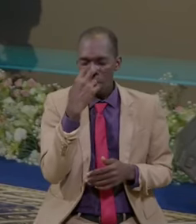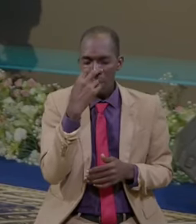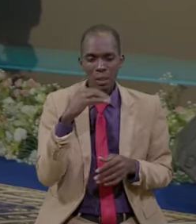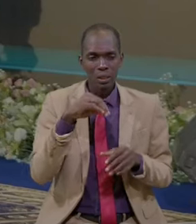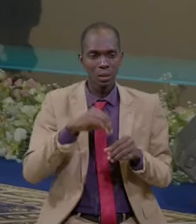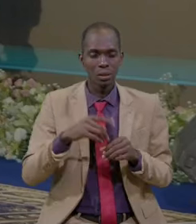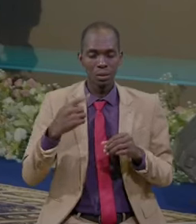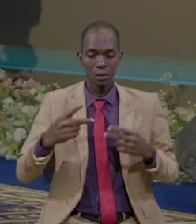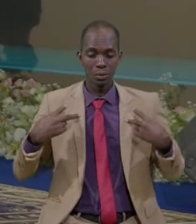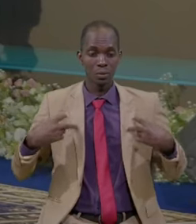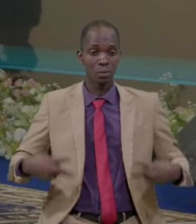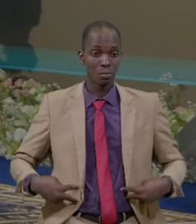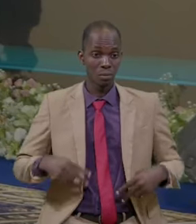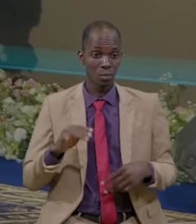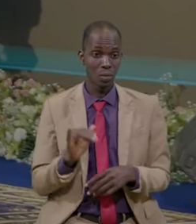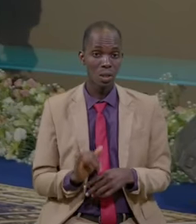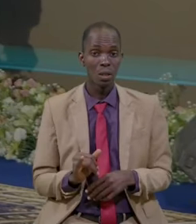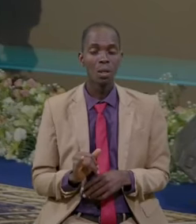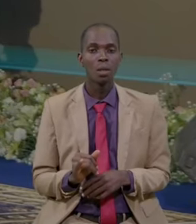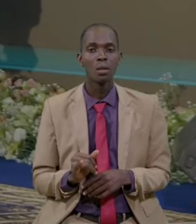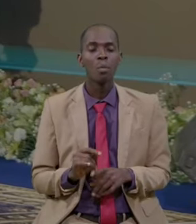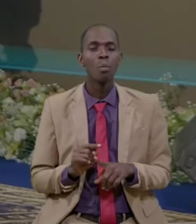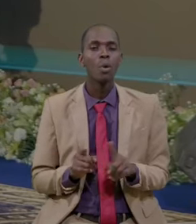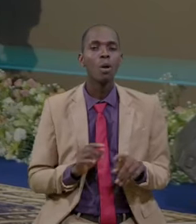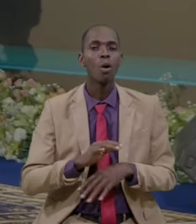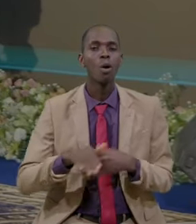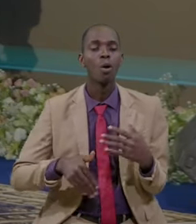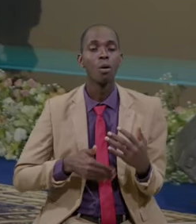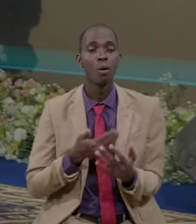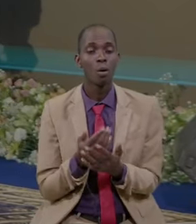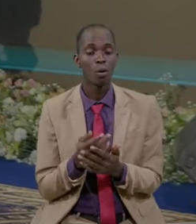physiquement. La création.